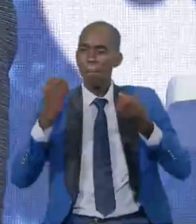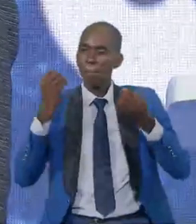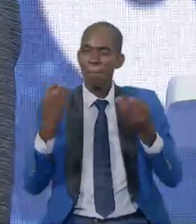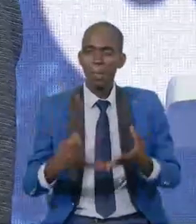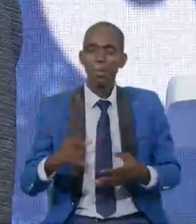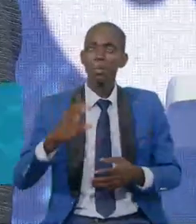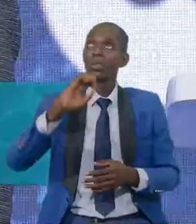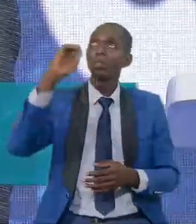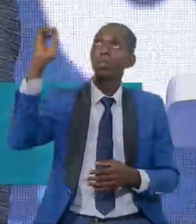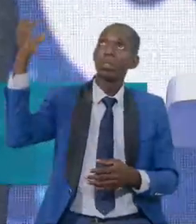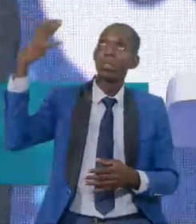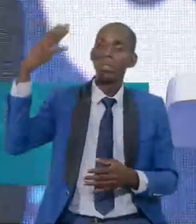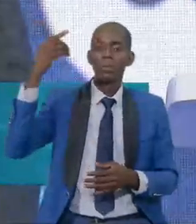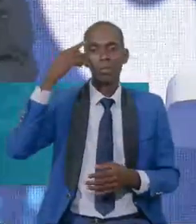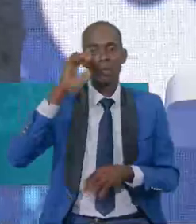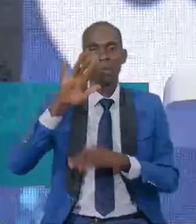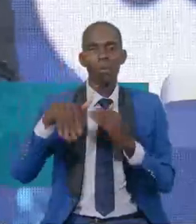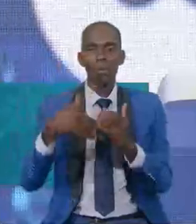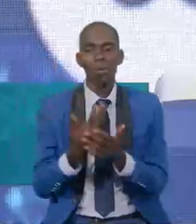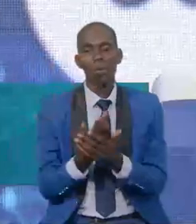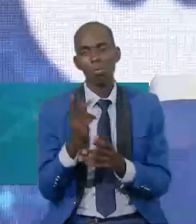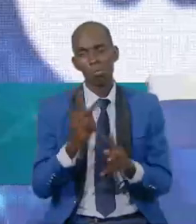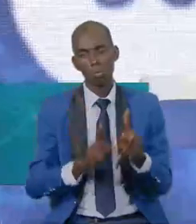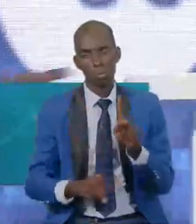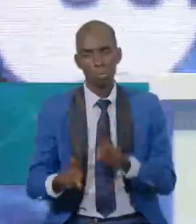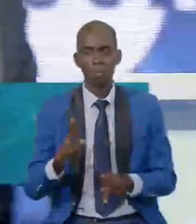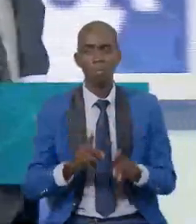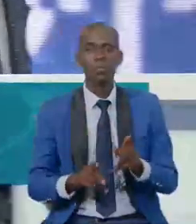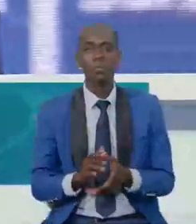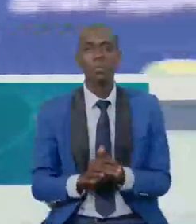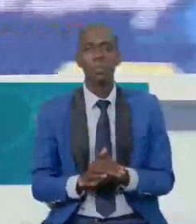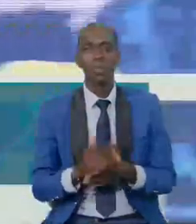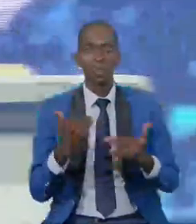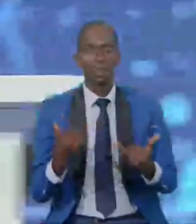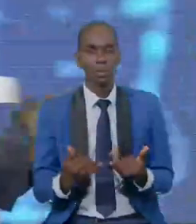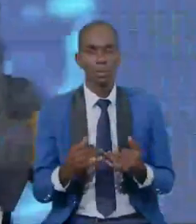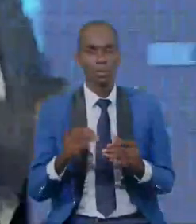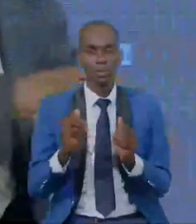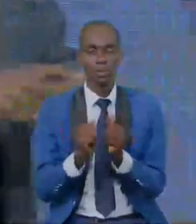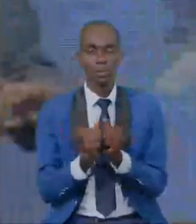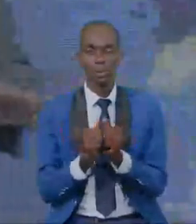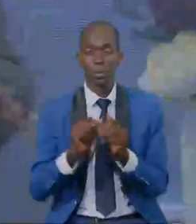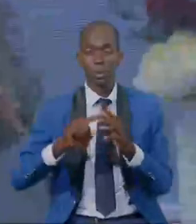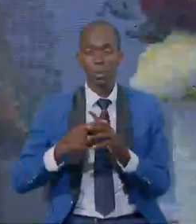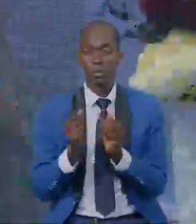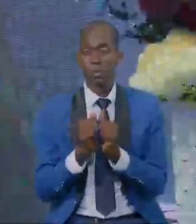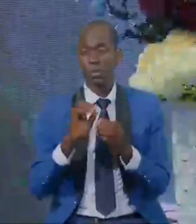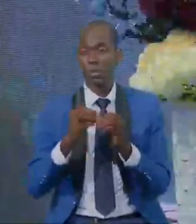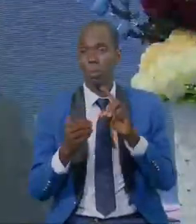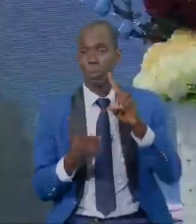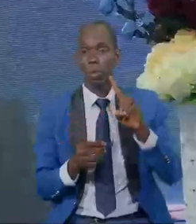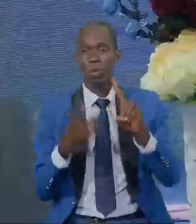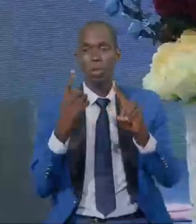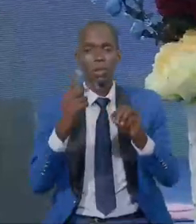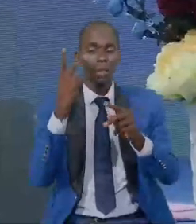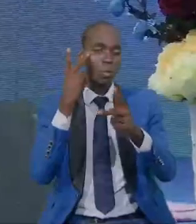people. La grâce abondante qui pardonne à tous. Voilà le premier point. The